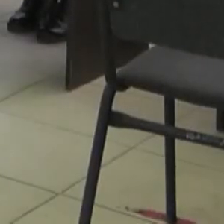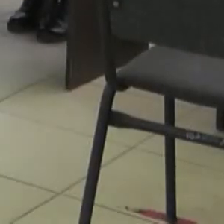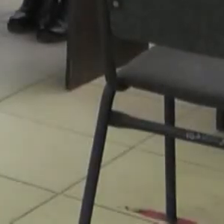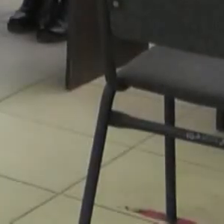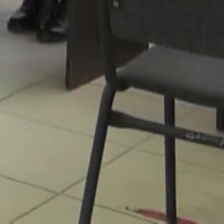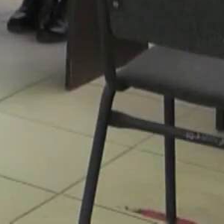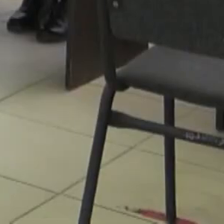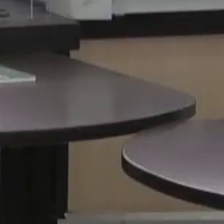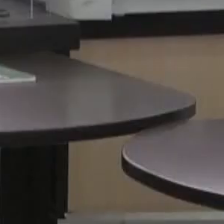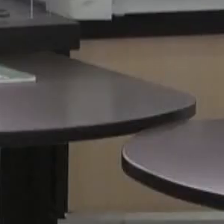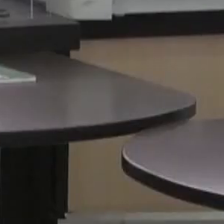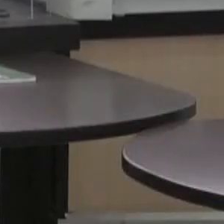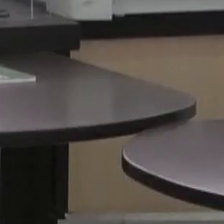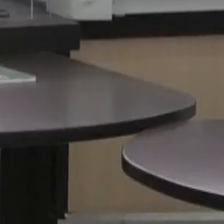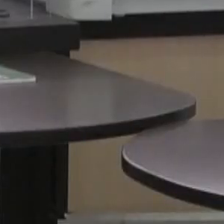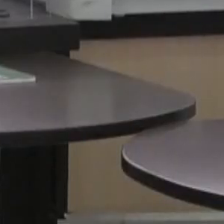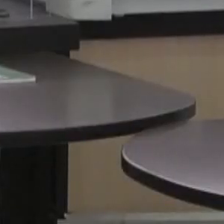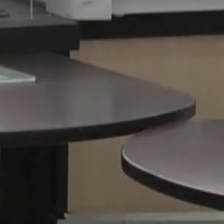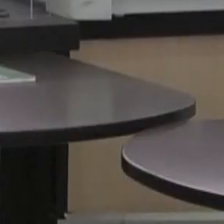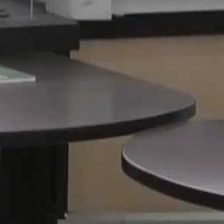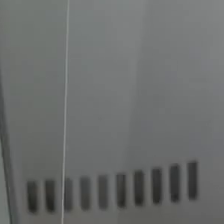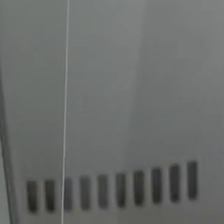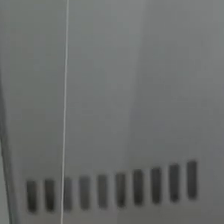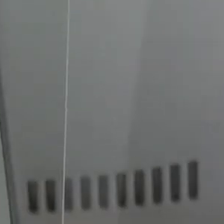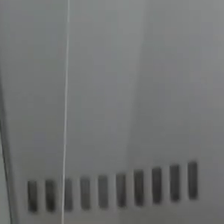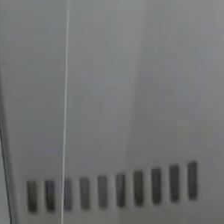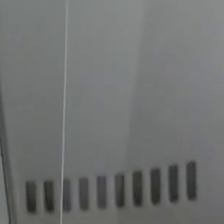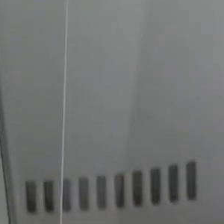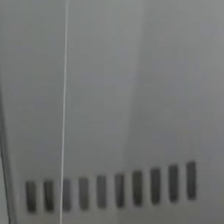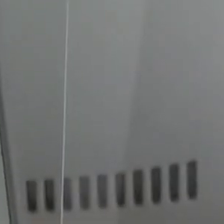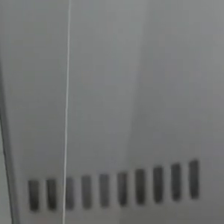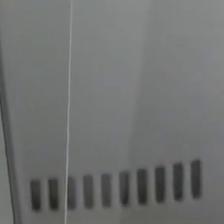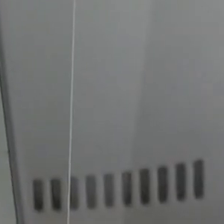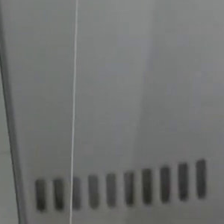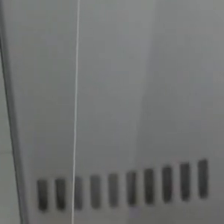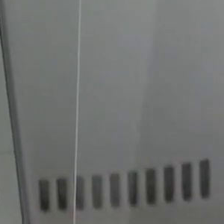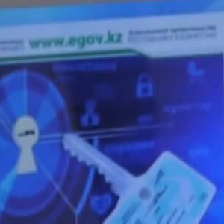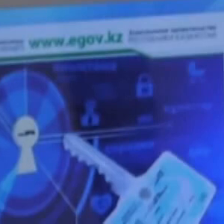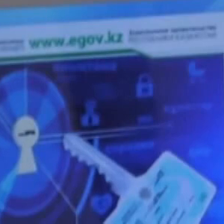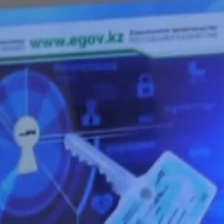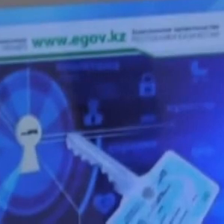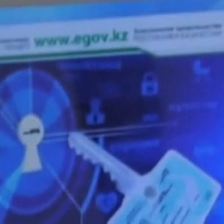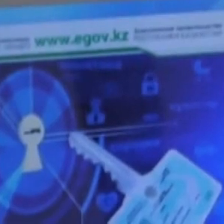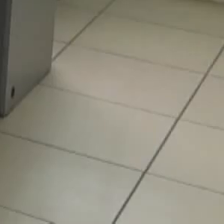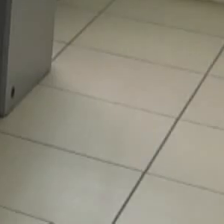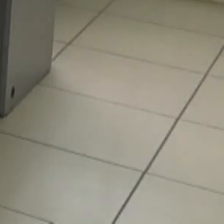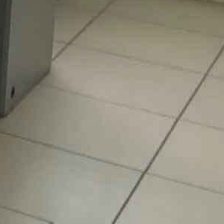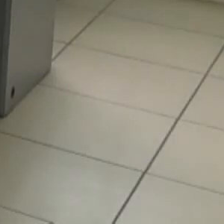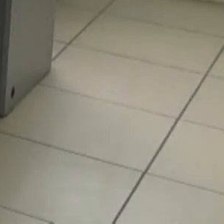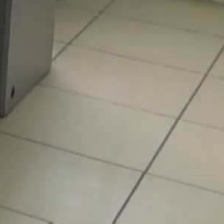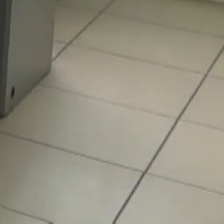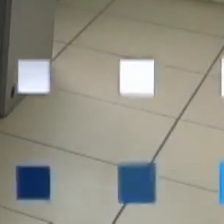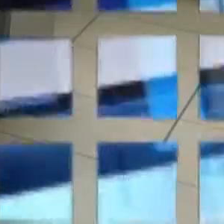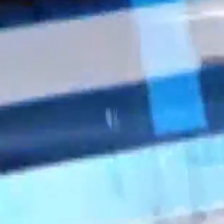23 августа казахстанцы смогут посещать центры обслуживания населения без обязательного бронирования. При этом сохраняется порядок проверки статуса граждан